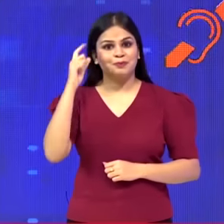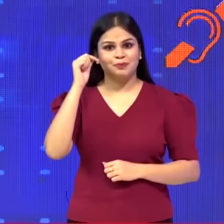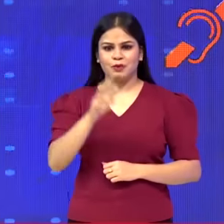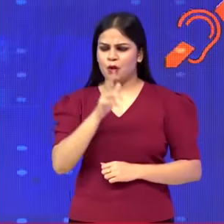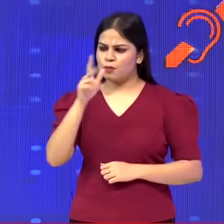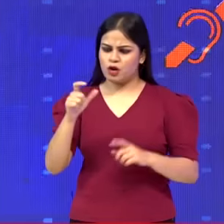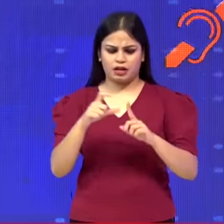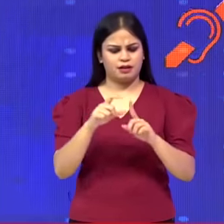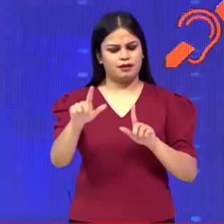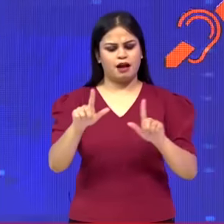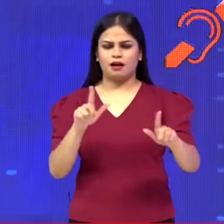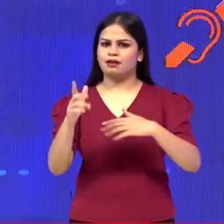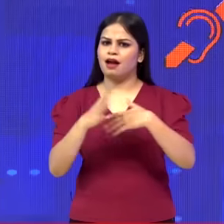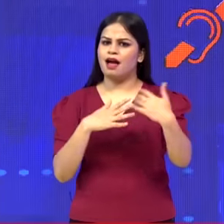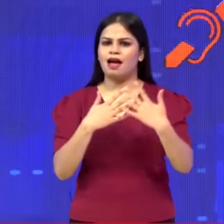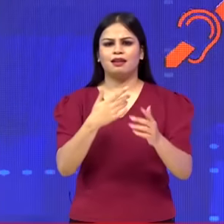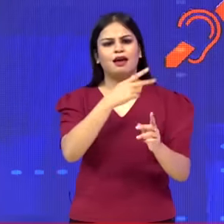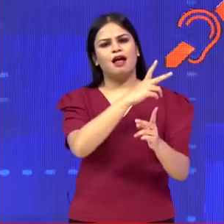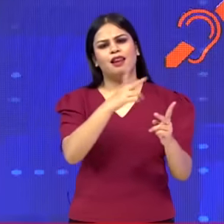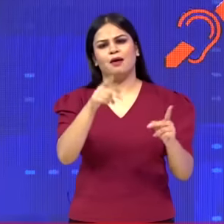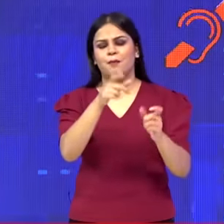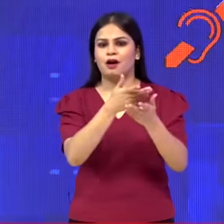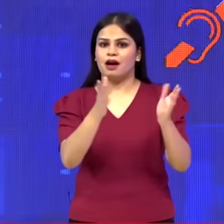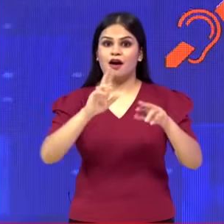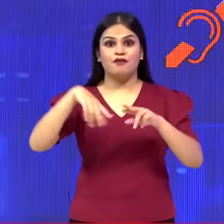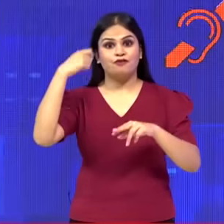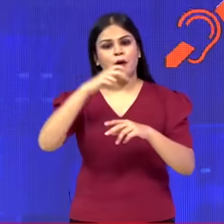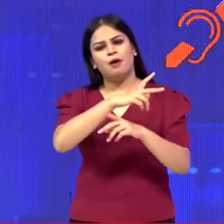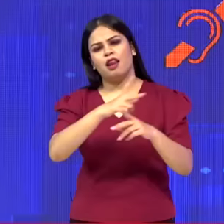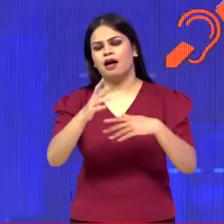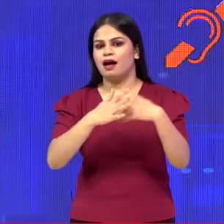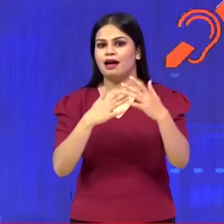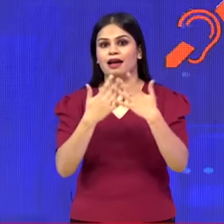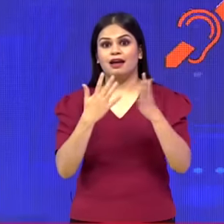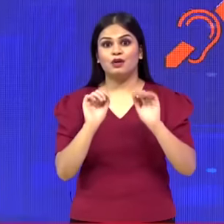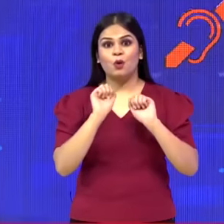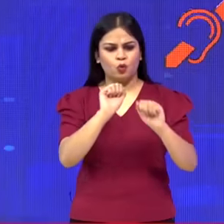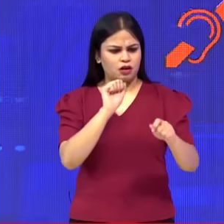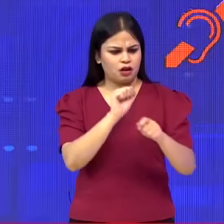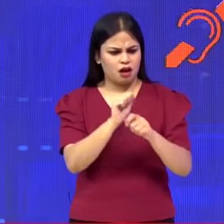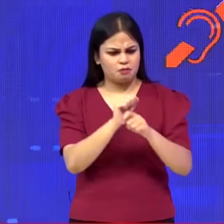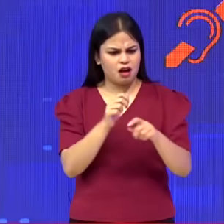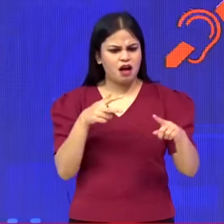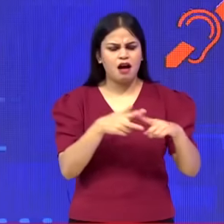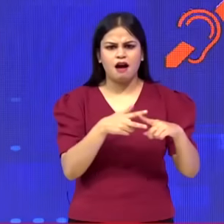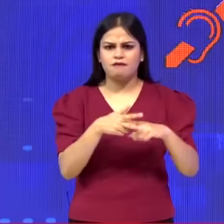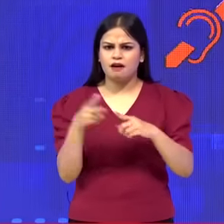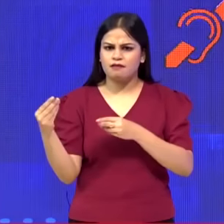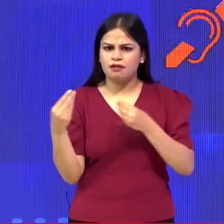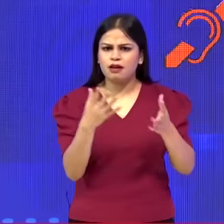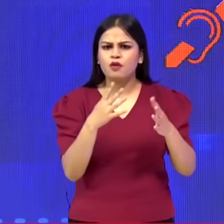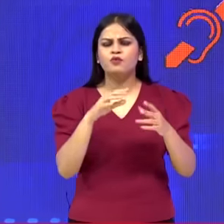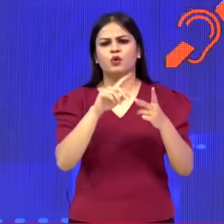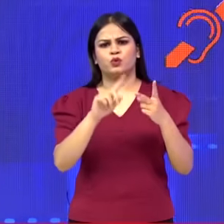डायरेक्टर कोई भी हो, फिल्म कोई भी हो, उसके काम के साथ इंटरफेयर करेंगे, फिल्म